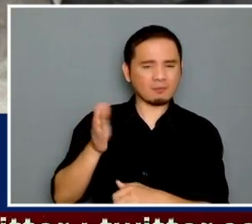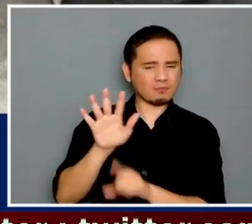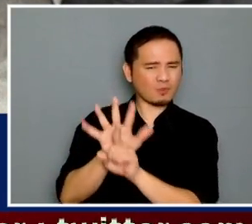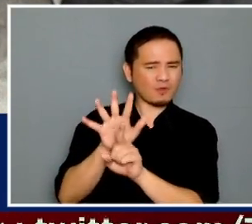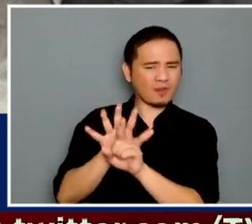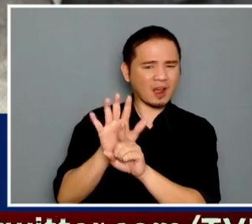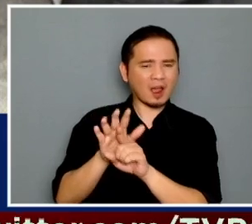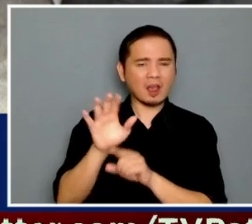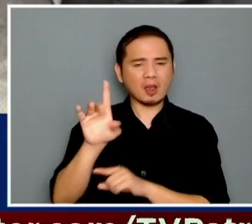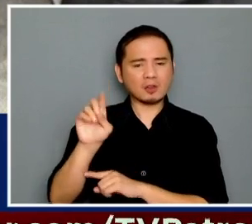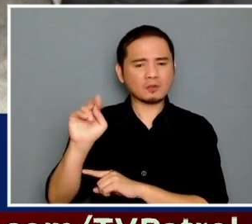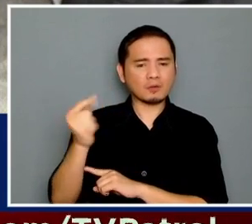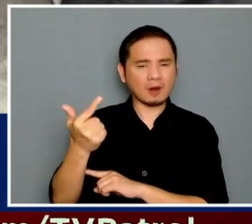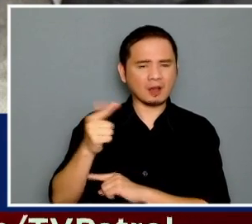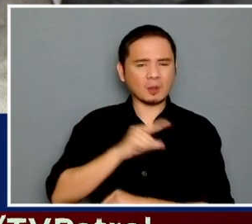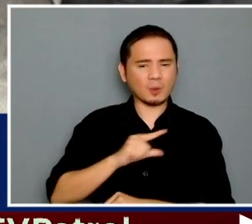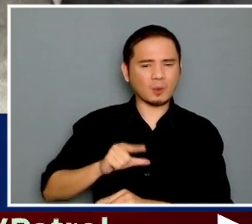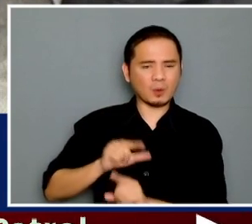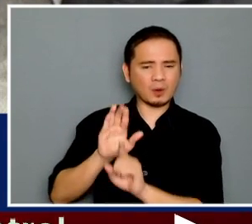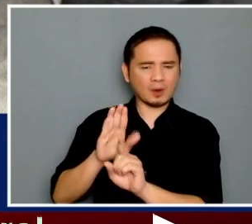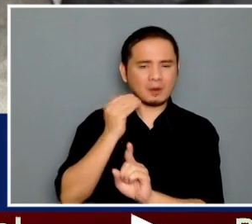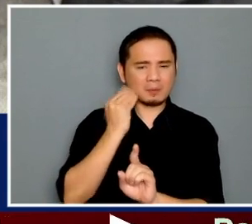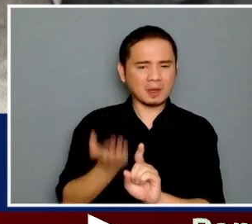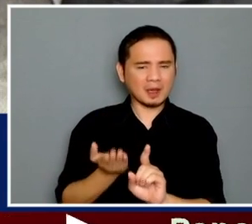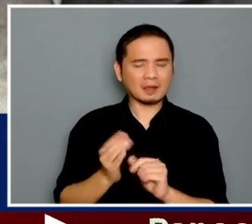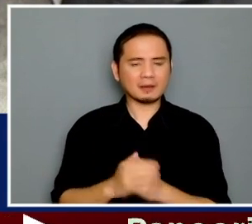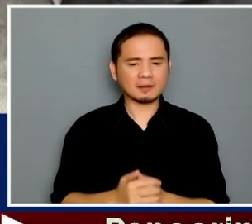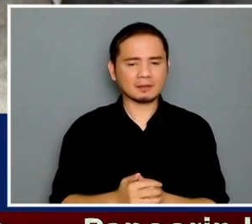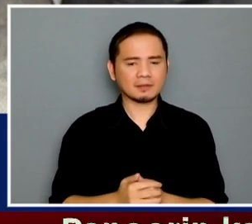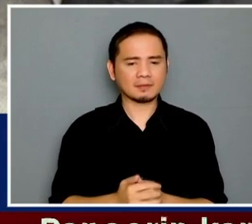We are also investigating that eh. Kasi